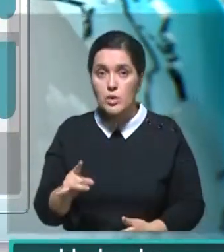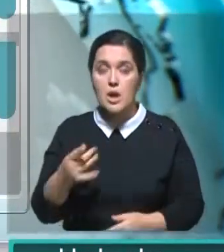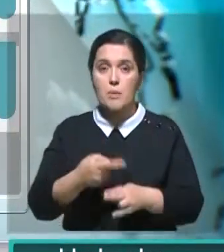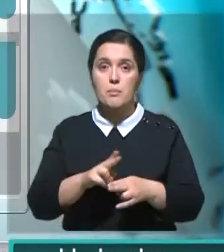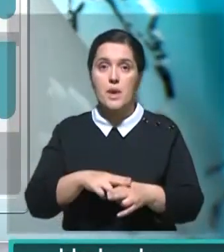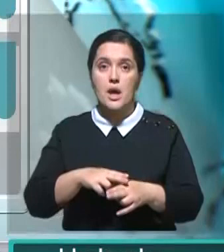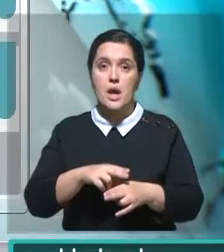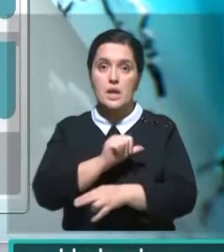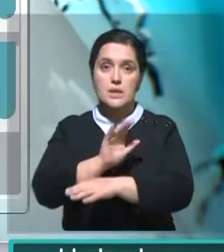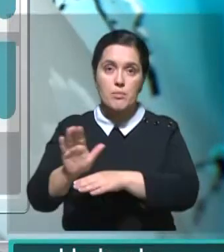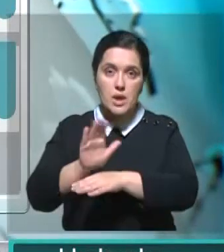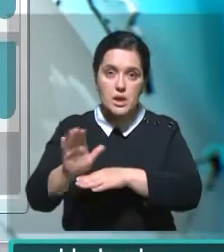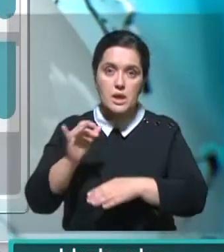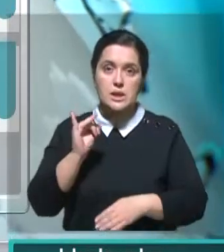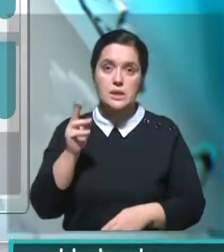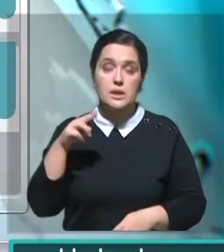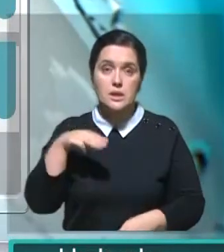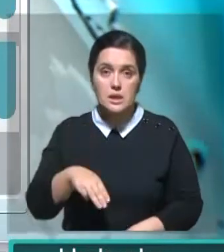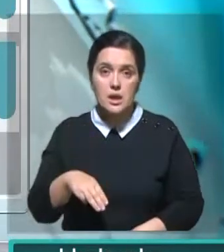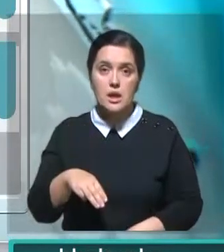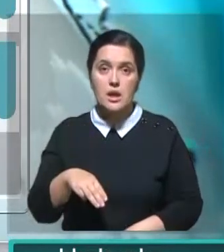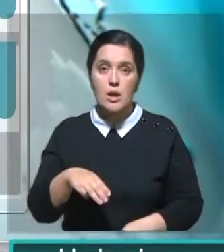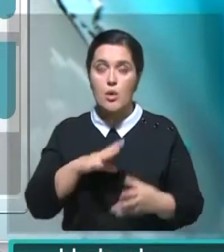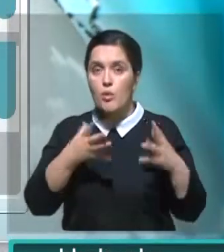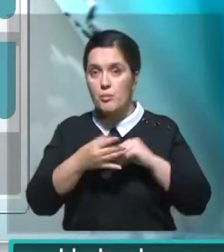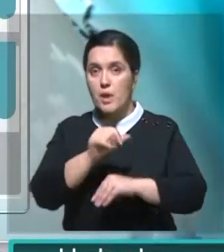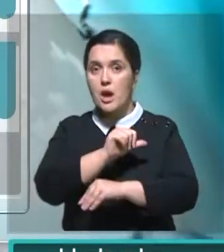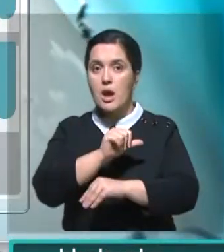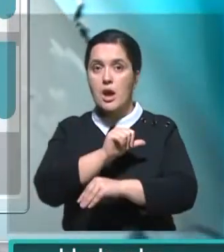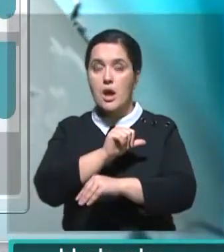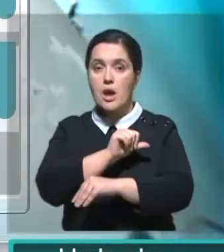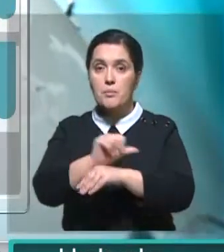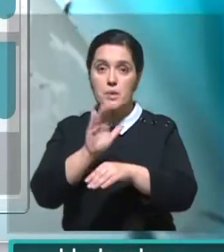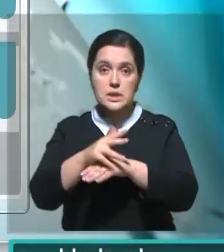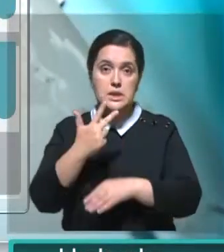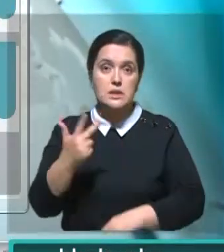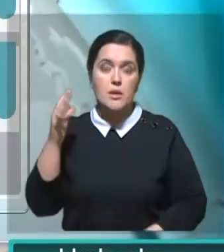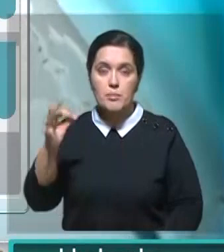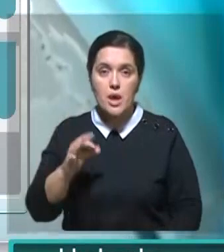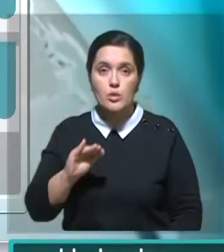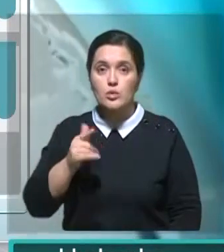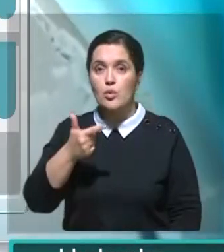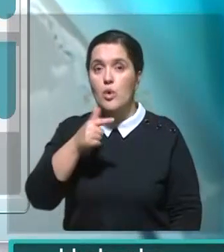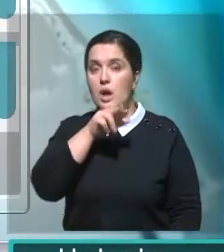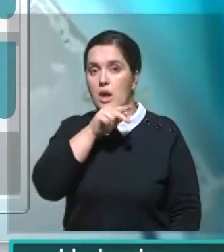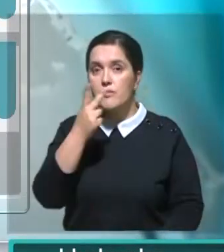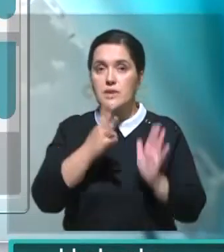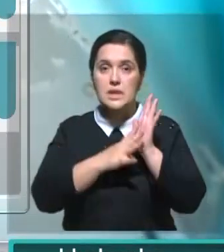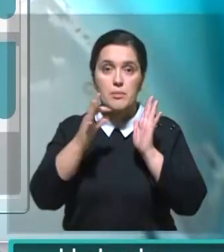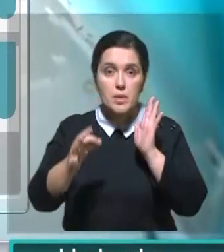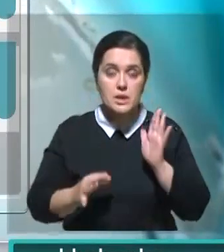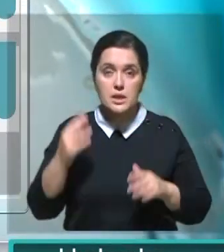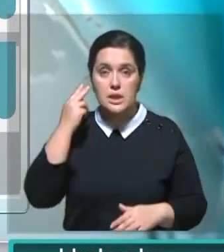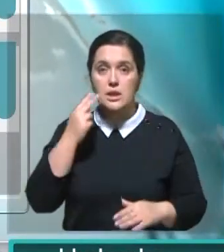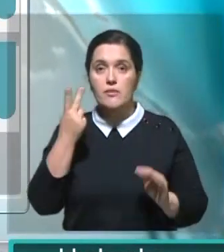доля экспорта товаров в секторе ИКТ от общего объема экспорта выше 33%, в Южной Корее